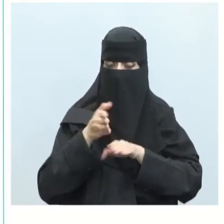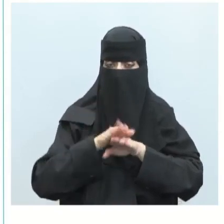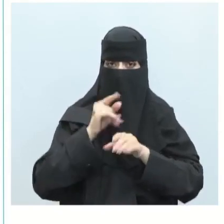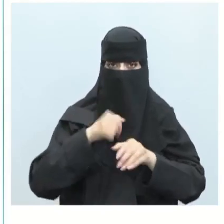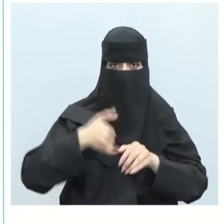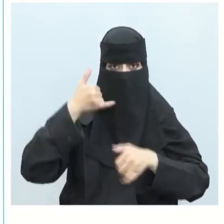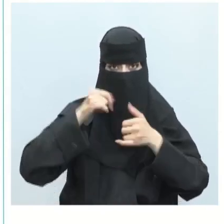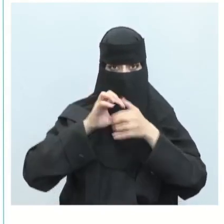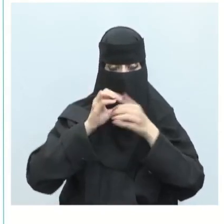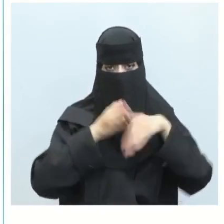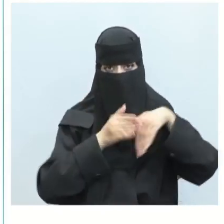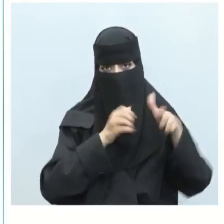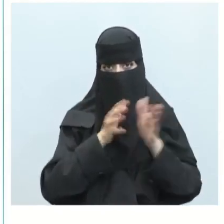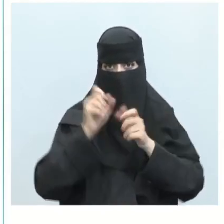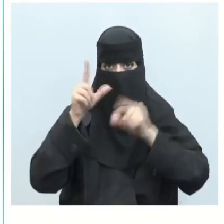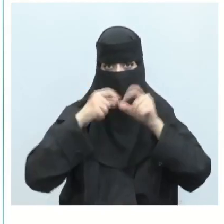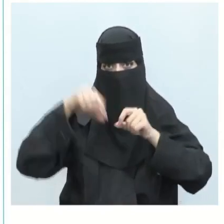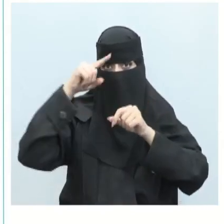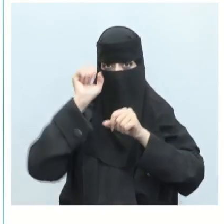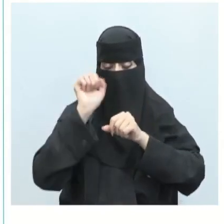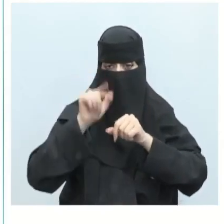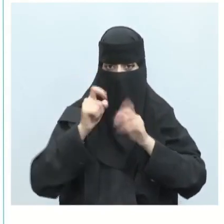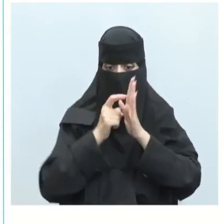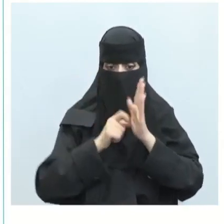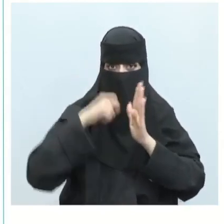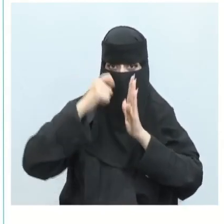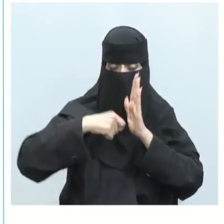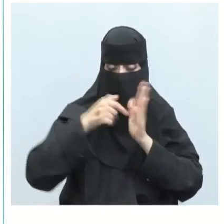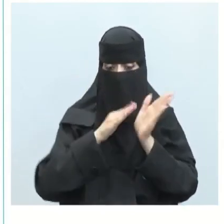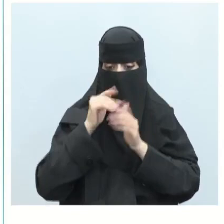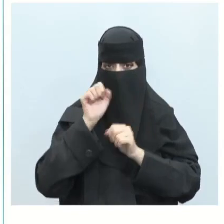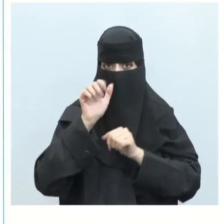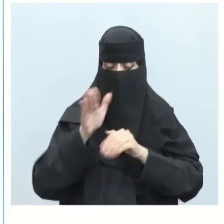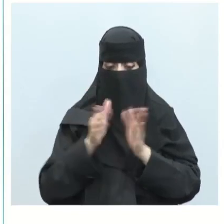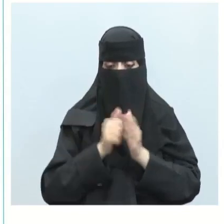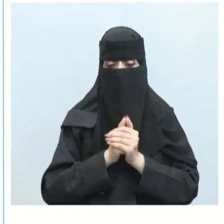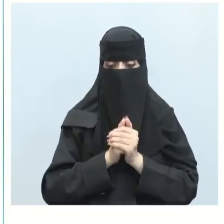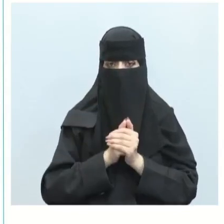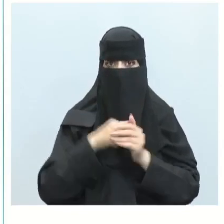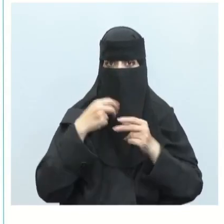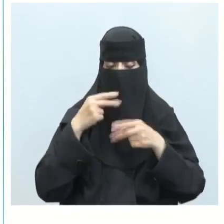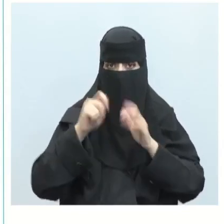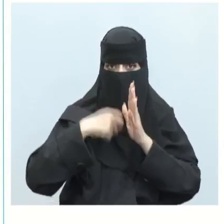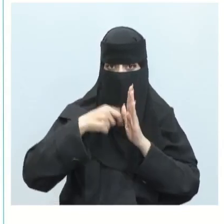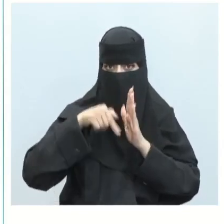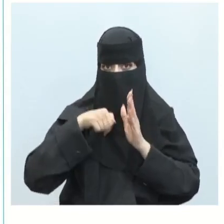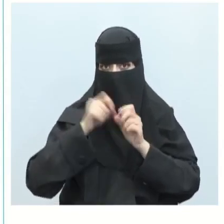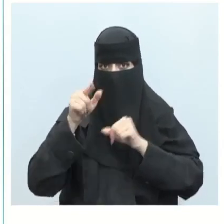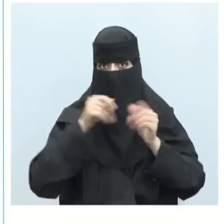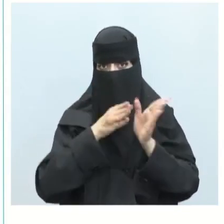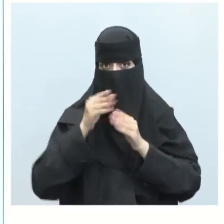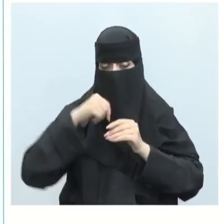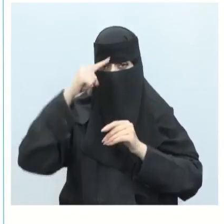الاتصال بخدمه الشبكه الافتراضيه الخاصه من نظام تشغيل ويندوز الخاص بك تفعيل خدمه الشبكه